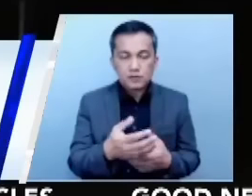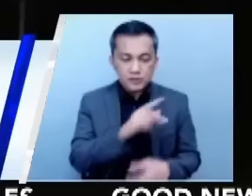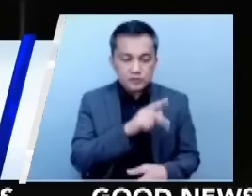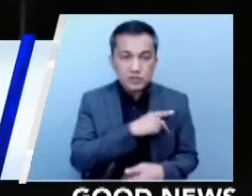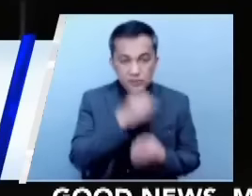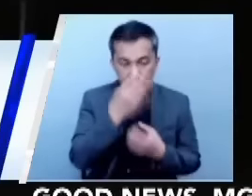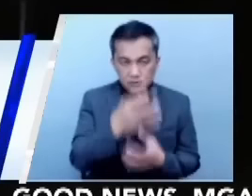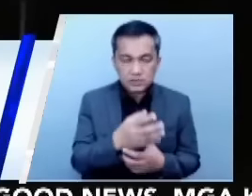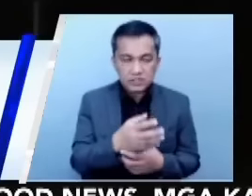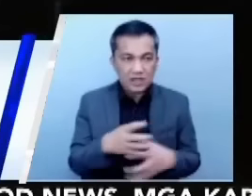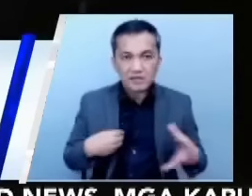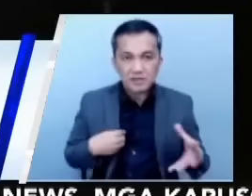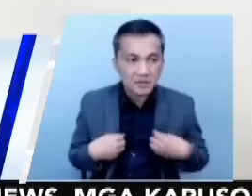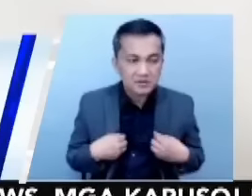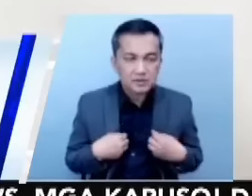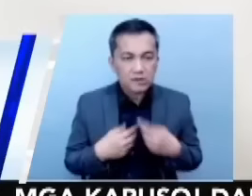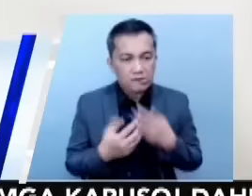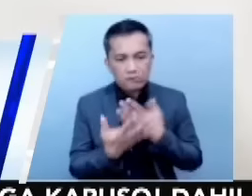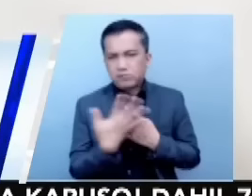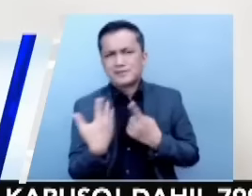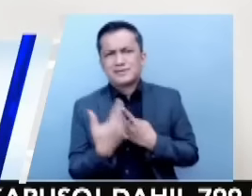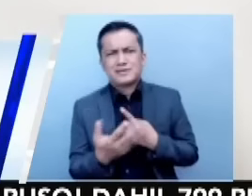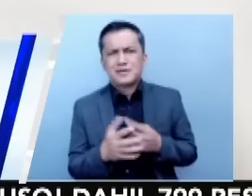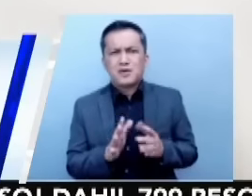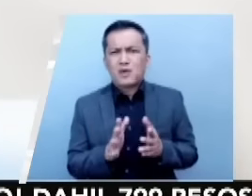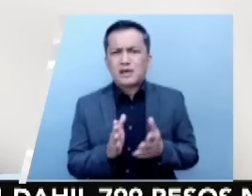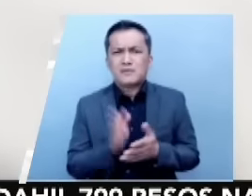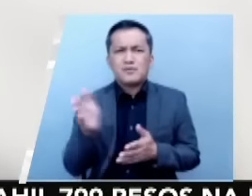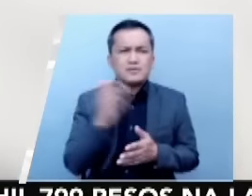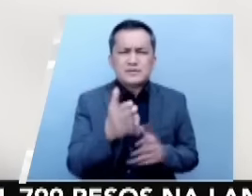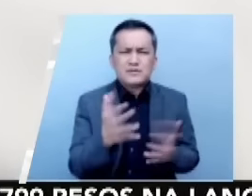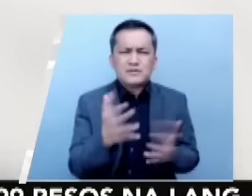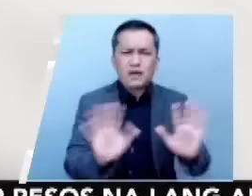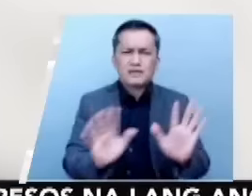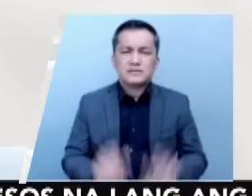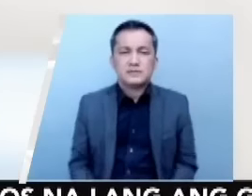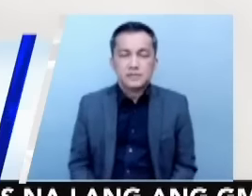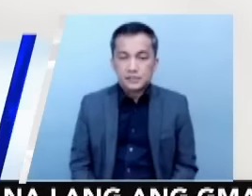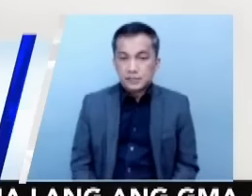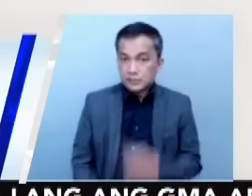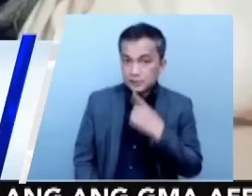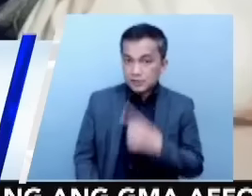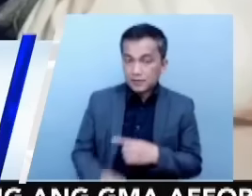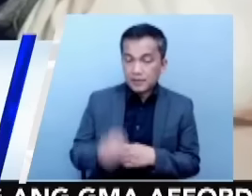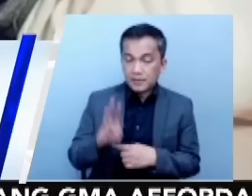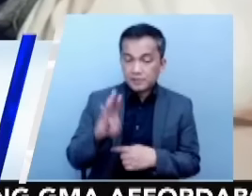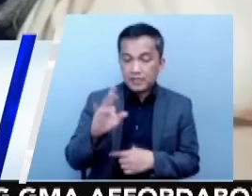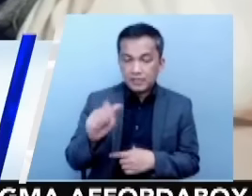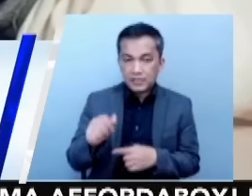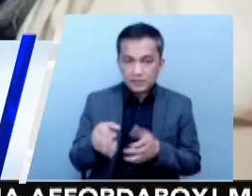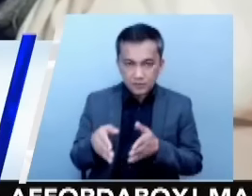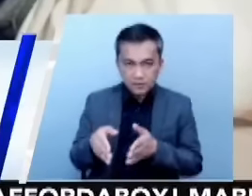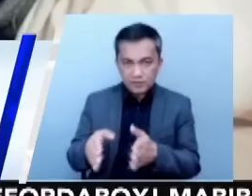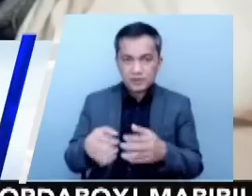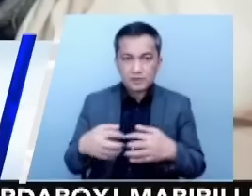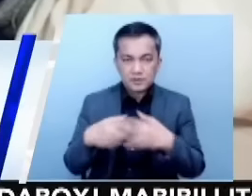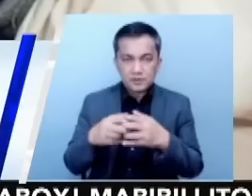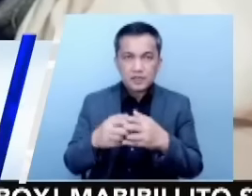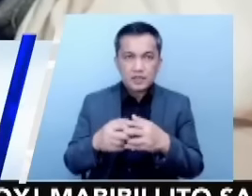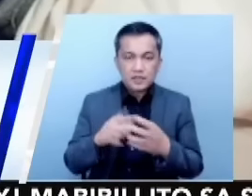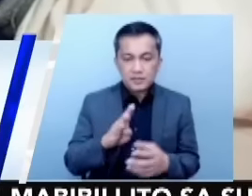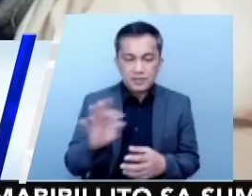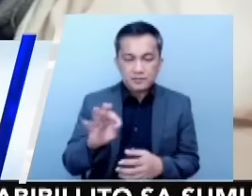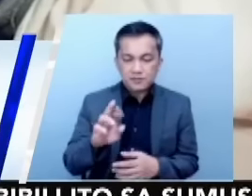sinasabi nila at wag tayo pupunta kung saan-saan. Samantala, ayon kay Bianca, road to recovery na ang boyfriend na si Ruru Madrid na sinamahan daw